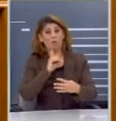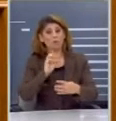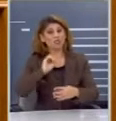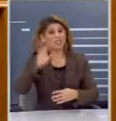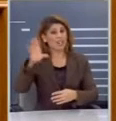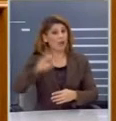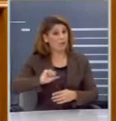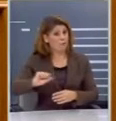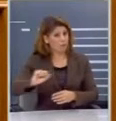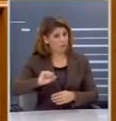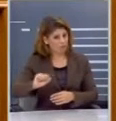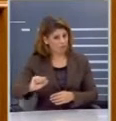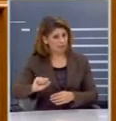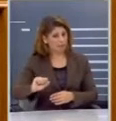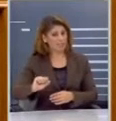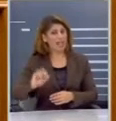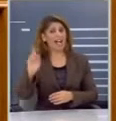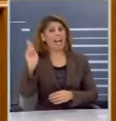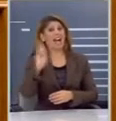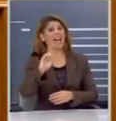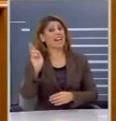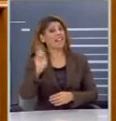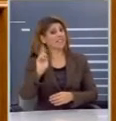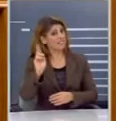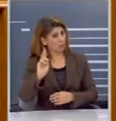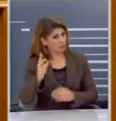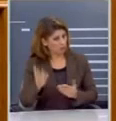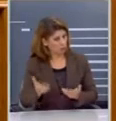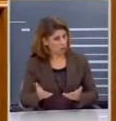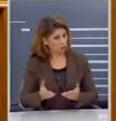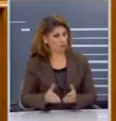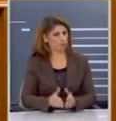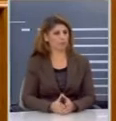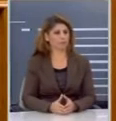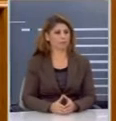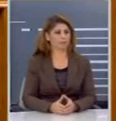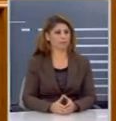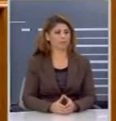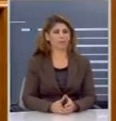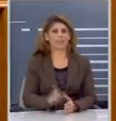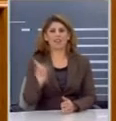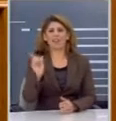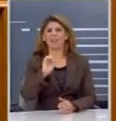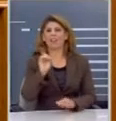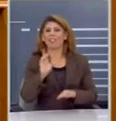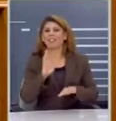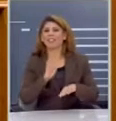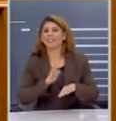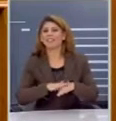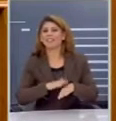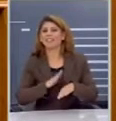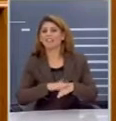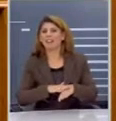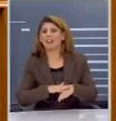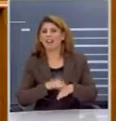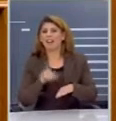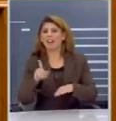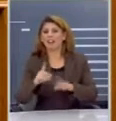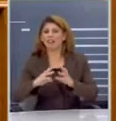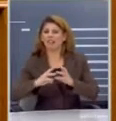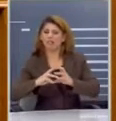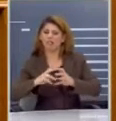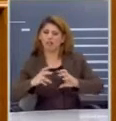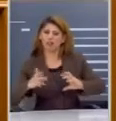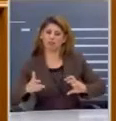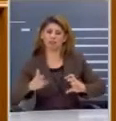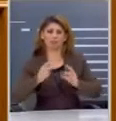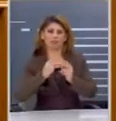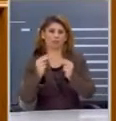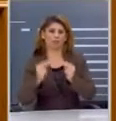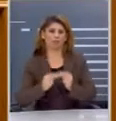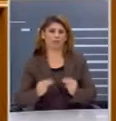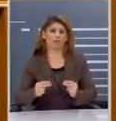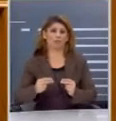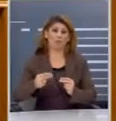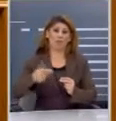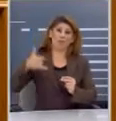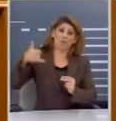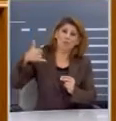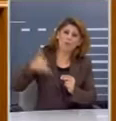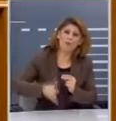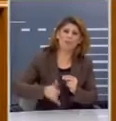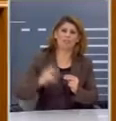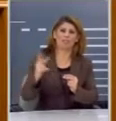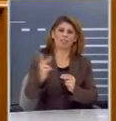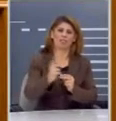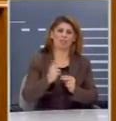ξενοφοβία και ο ρατσισμός, δεν είναι η αιτία, αλλά είναι το στρεβλό αποτέλεσμα βαθύτερων